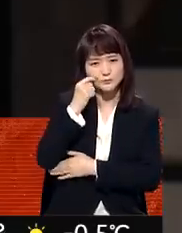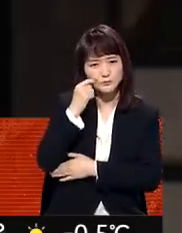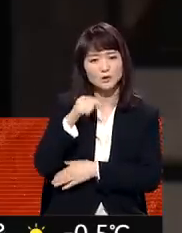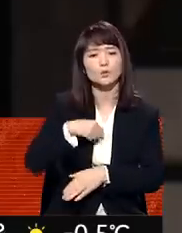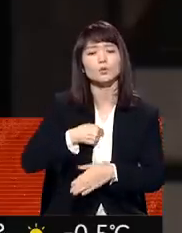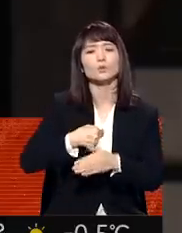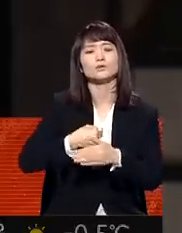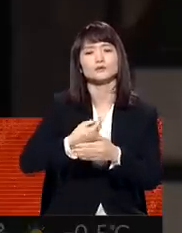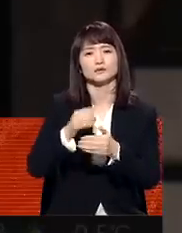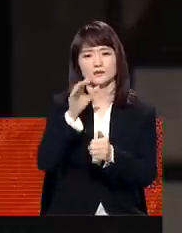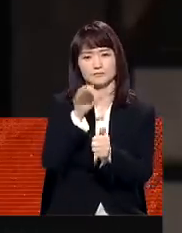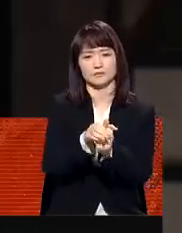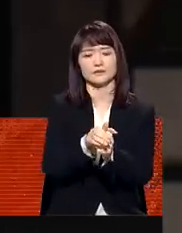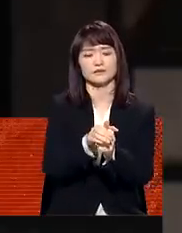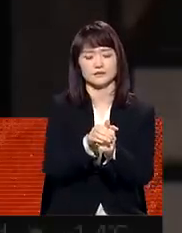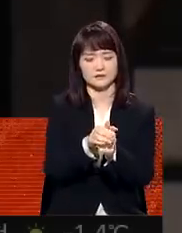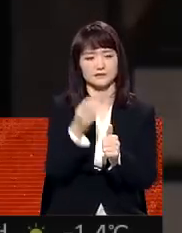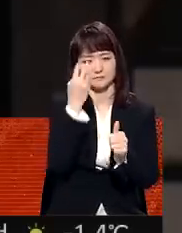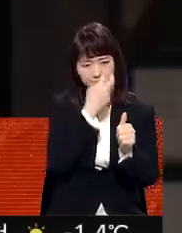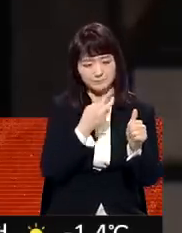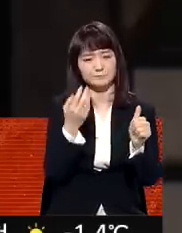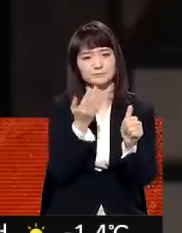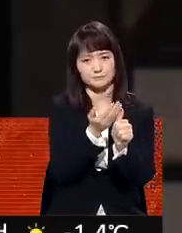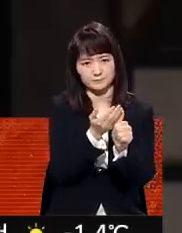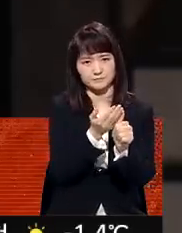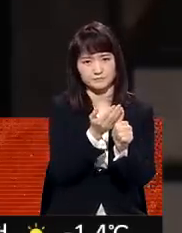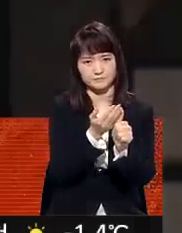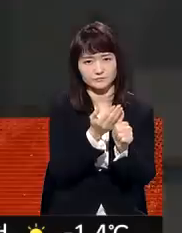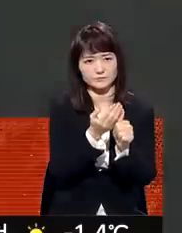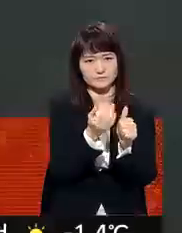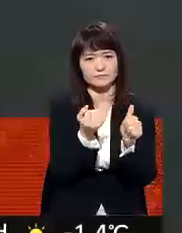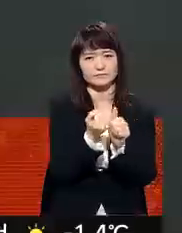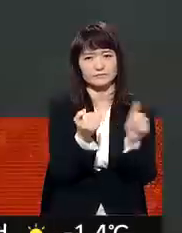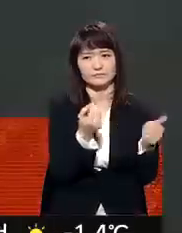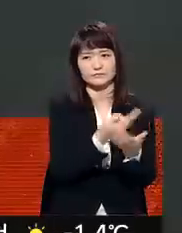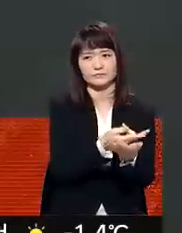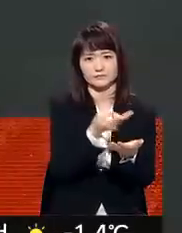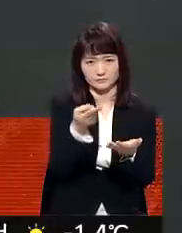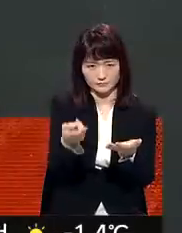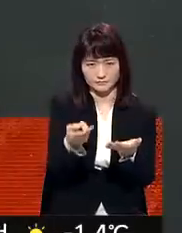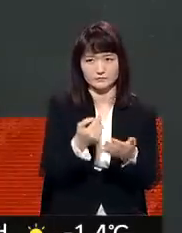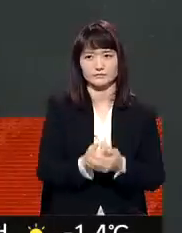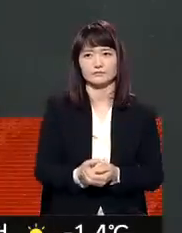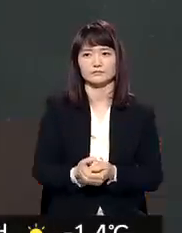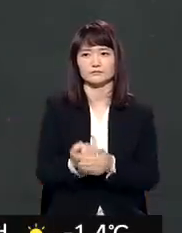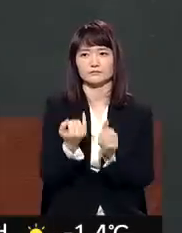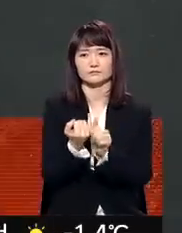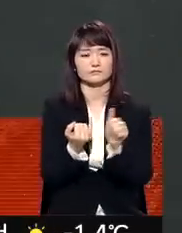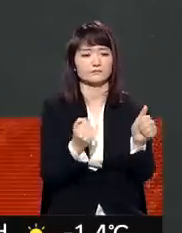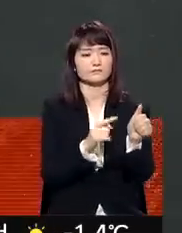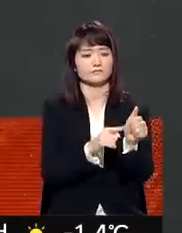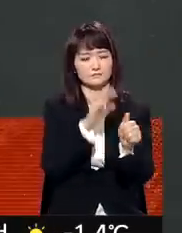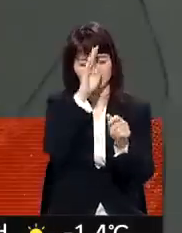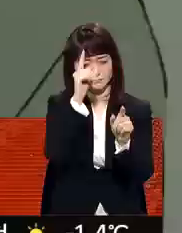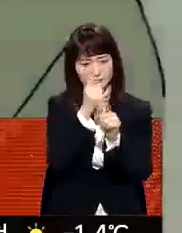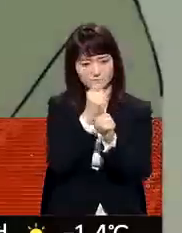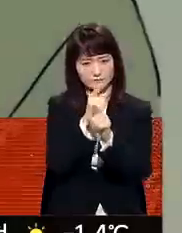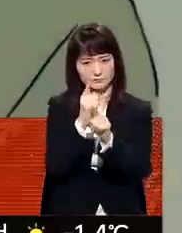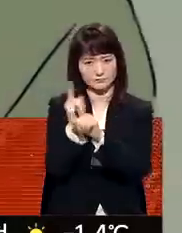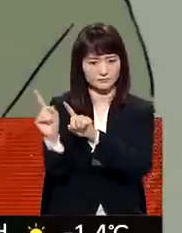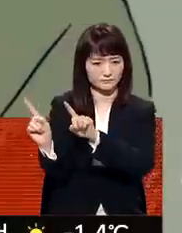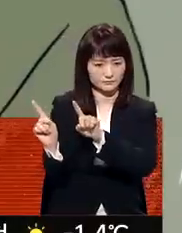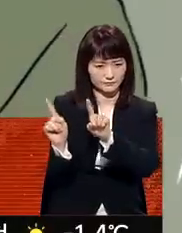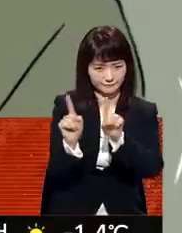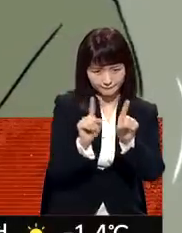하게 됩니다 그 과정에서 이제 남편은 태어나게 되고 퇴원하고 난 다음에도이 부위는 남편을 그 재활치료하는